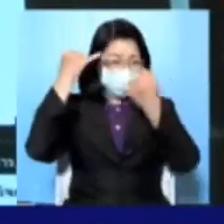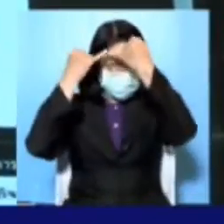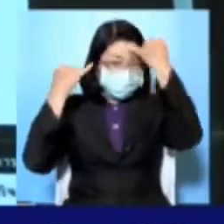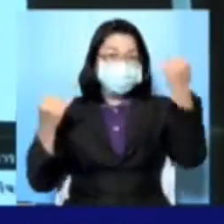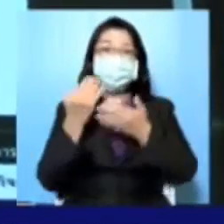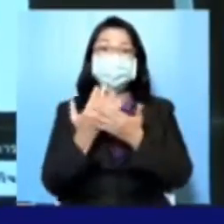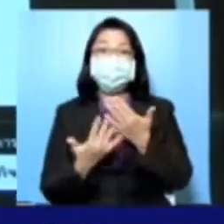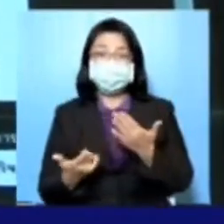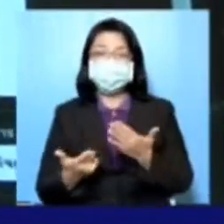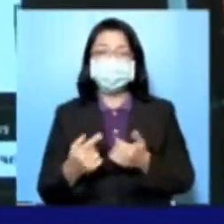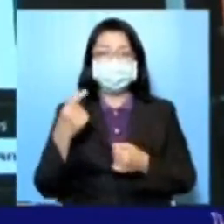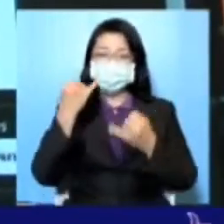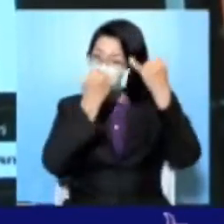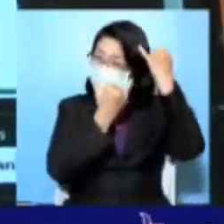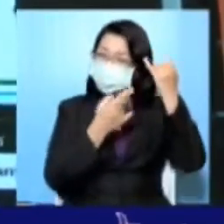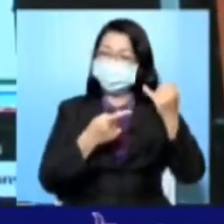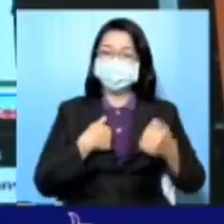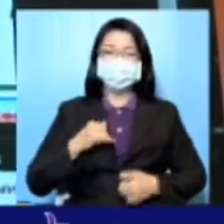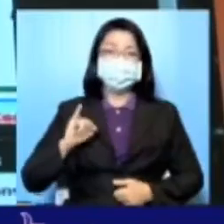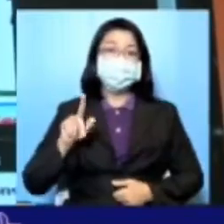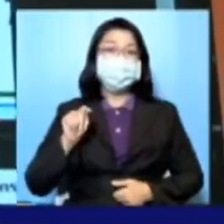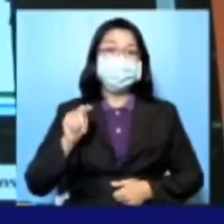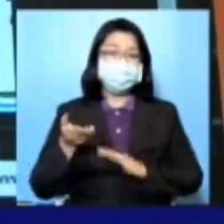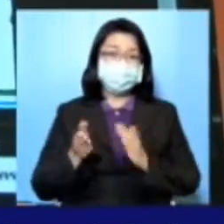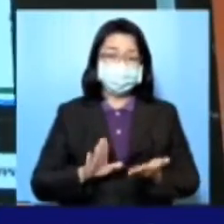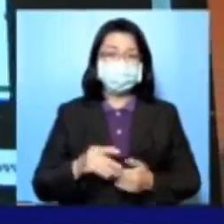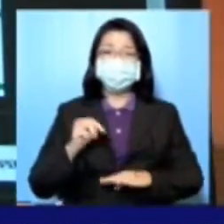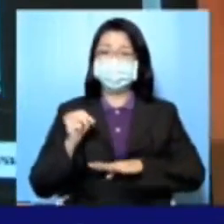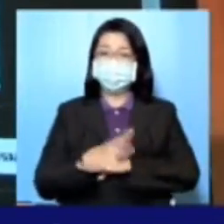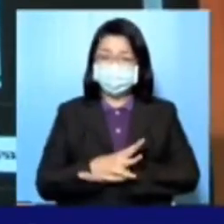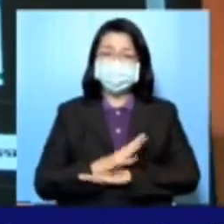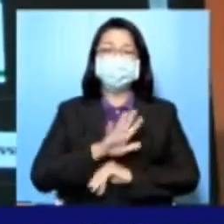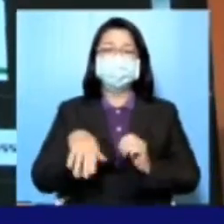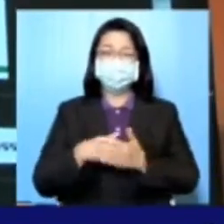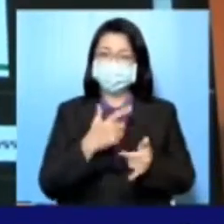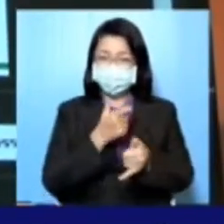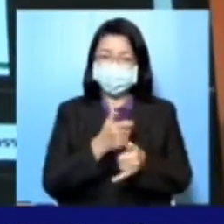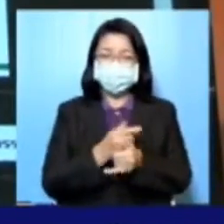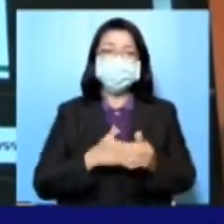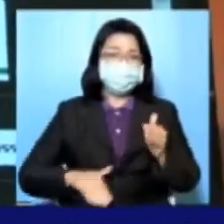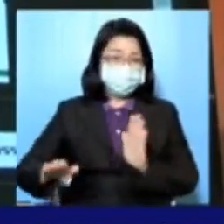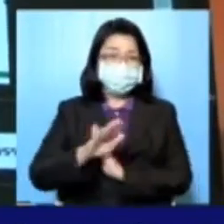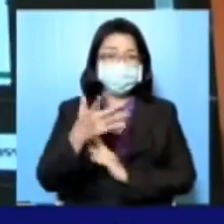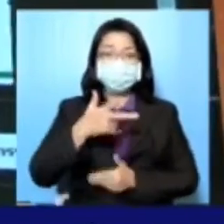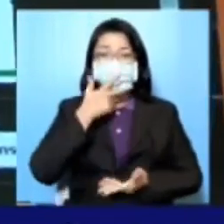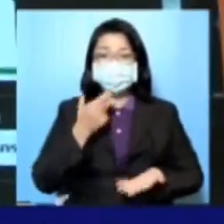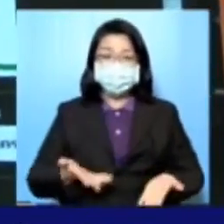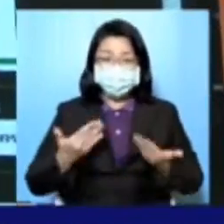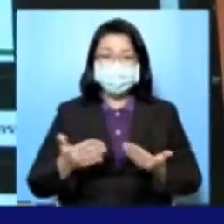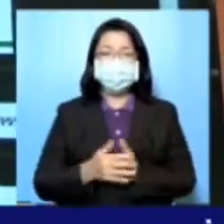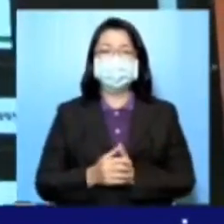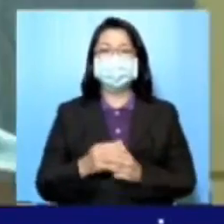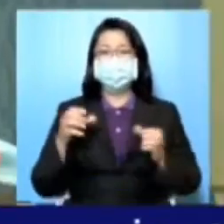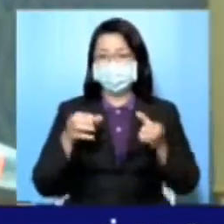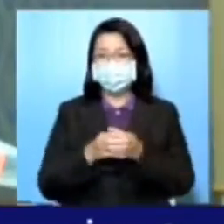านกลางถึงขั้นรุนแรงโรคหัวใจและหลอดเลือดโรคหลอดเลือดสมองโรคไตวายเรื้อรังโรคมะเร็งและภา